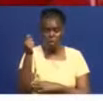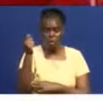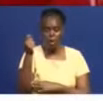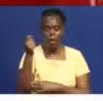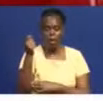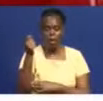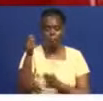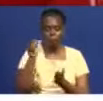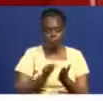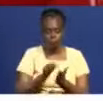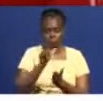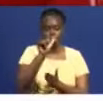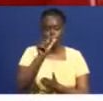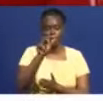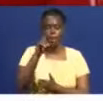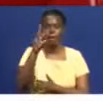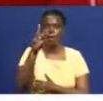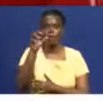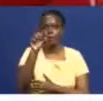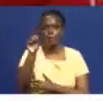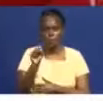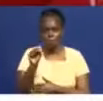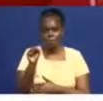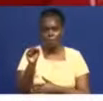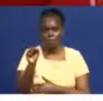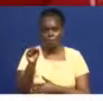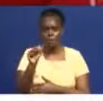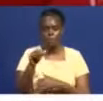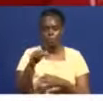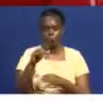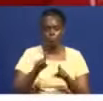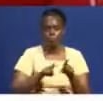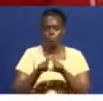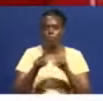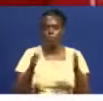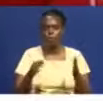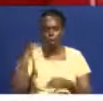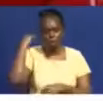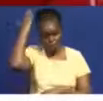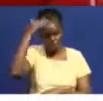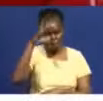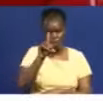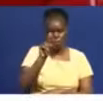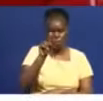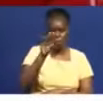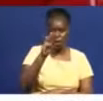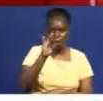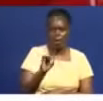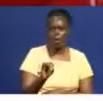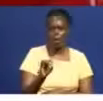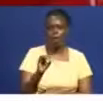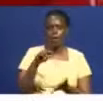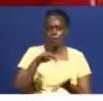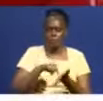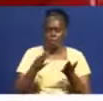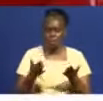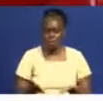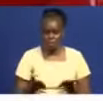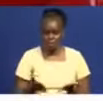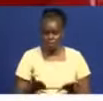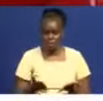Airways yetu ya hapa nchini kuweza kutua na kuenda Dubai. Lakini wakati nikisimama hapa,